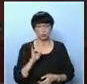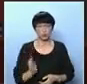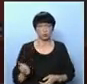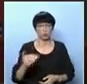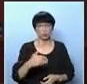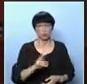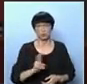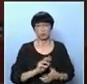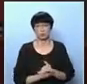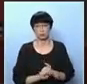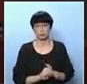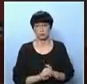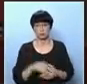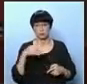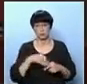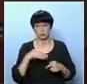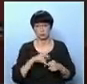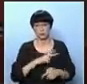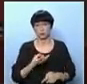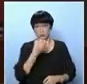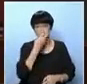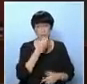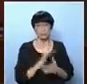呢？深圳香港化、